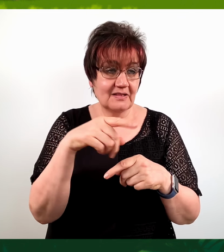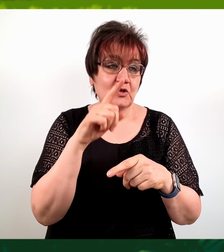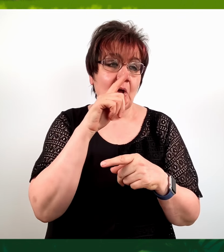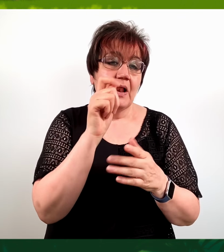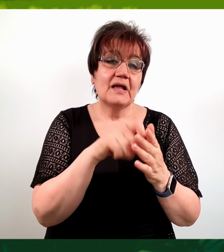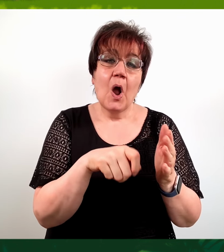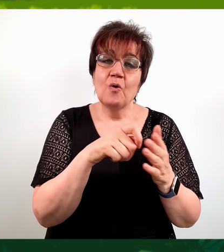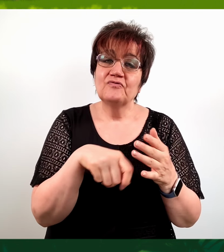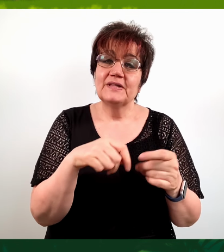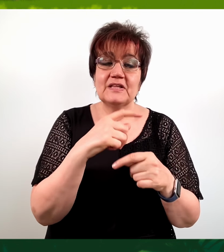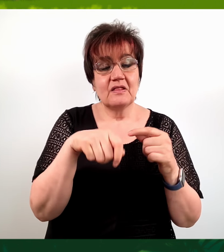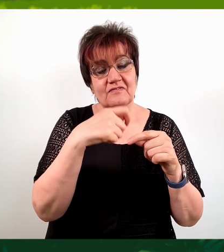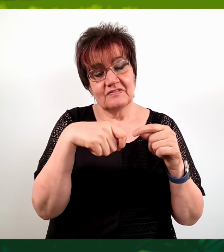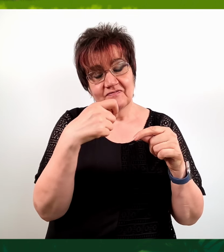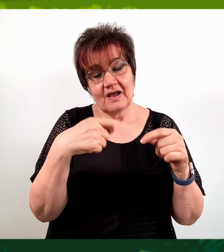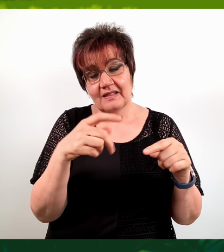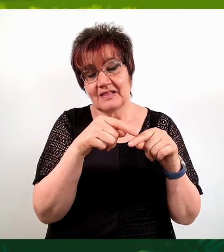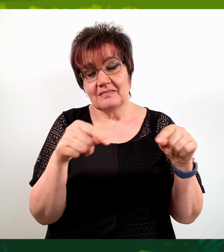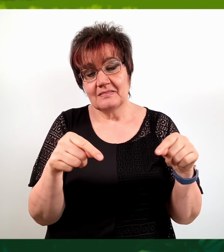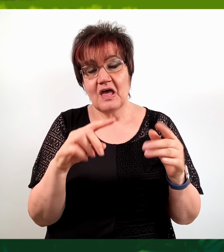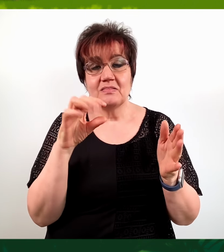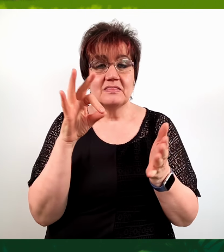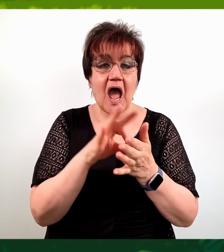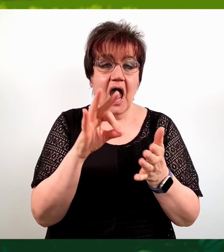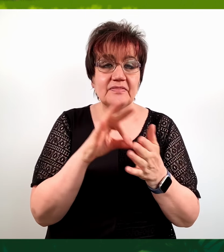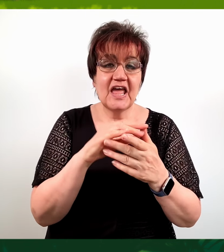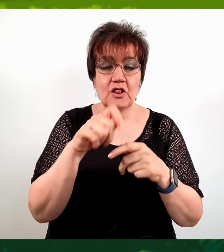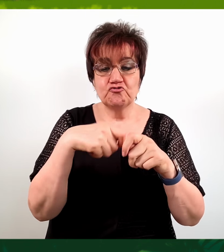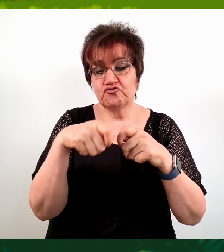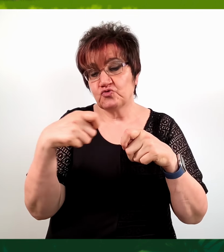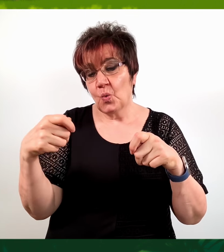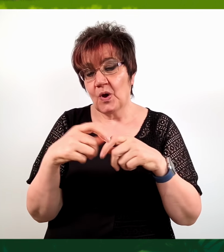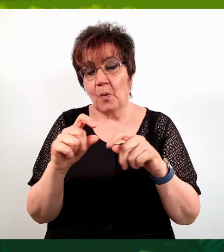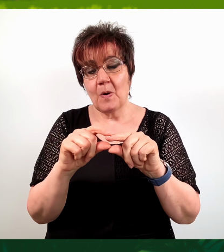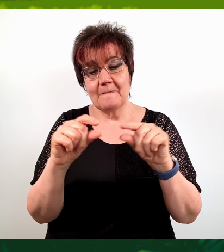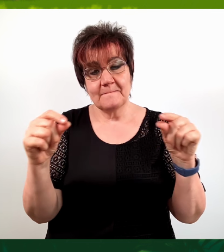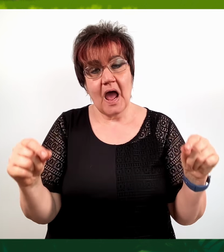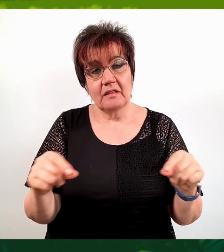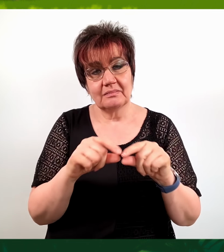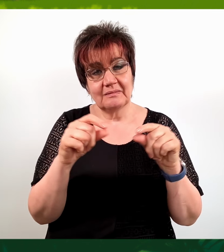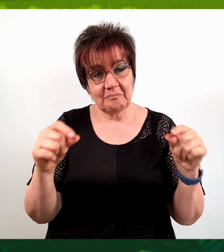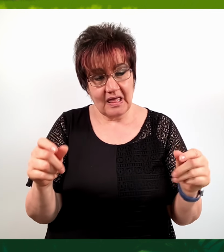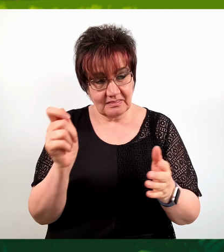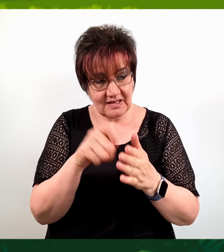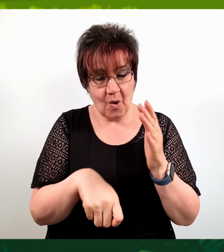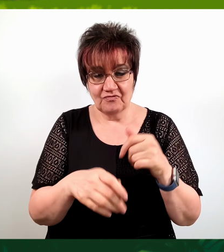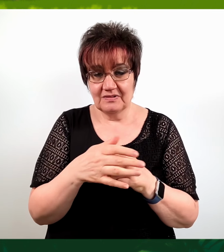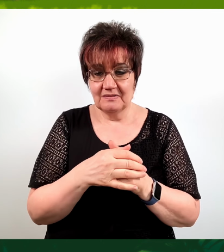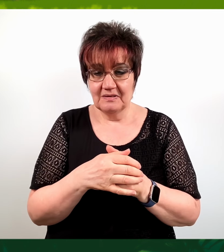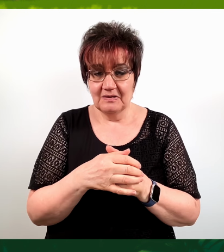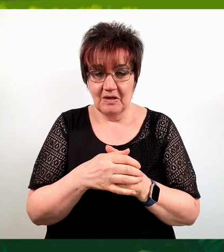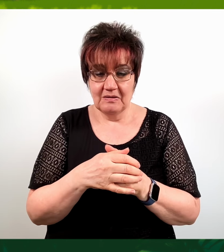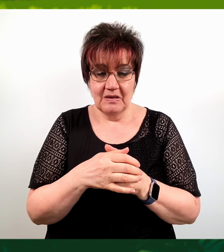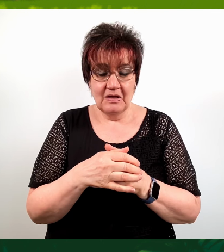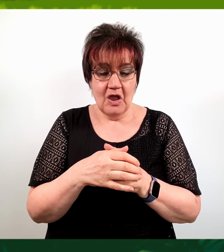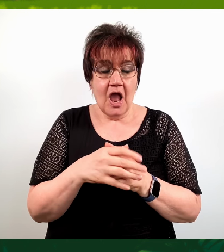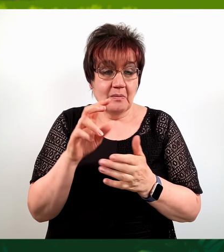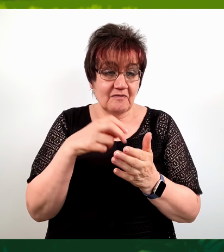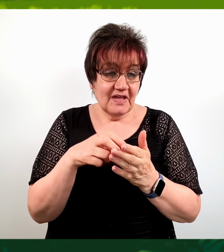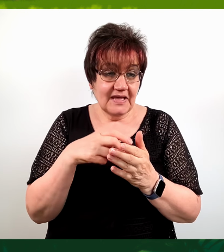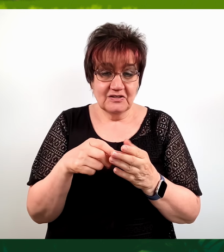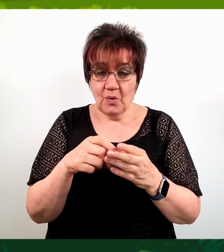Nadeln, Schnüre und Bänder zu kaufen. Der Weg allerdings ging durch die flache Heide,